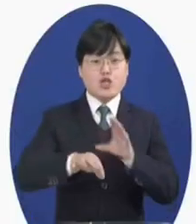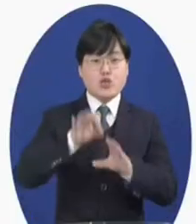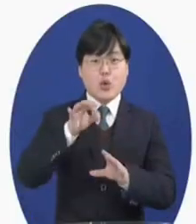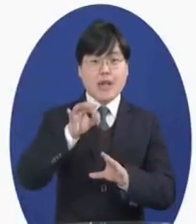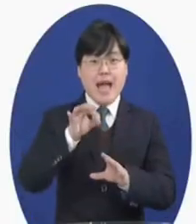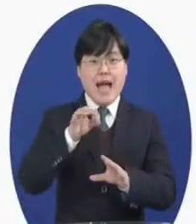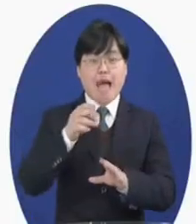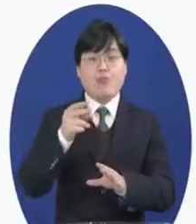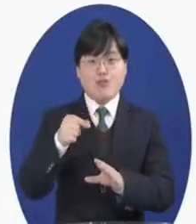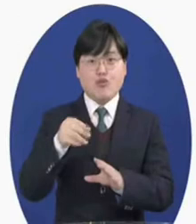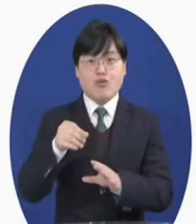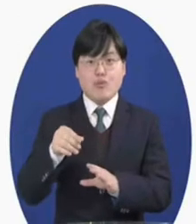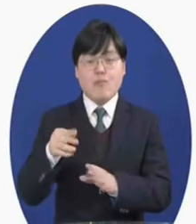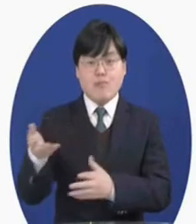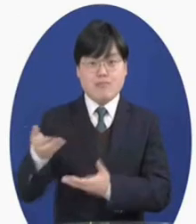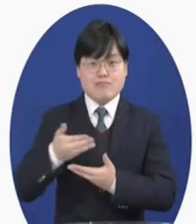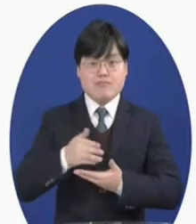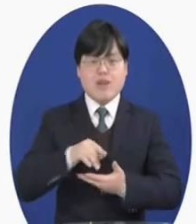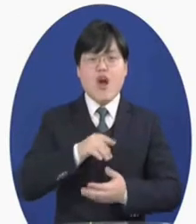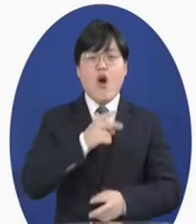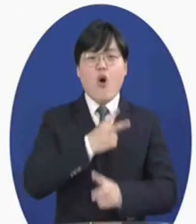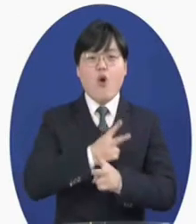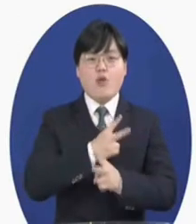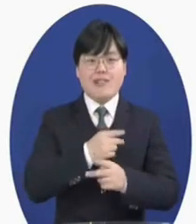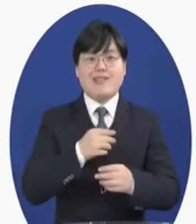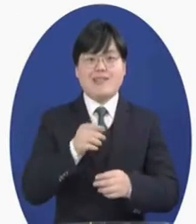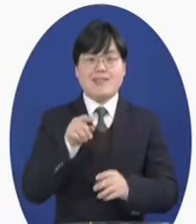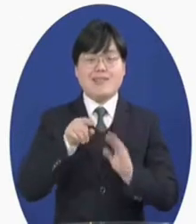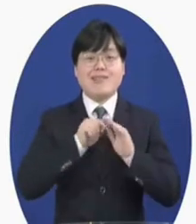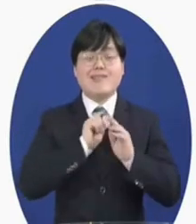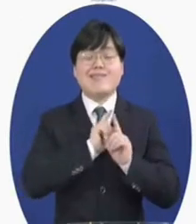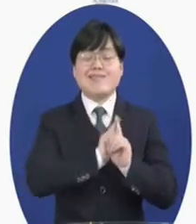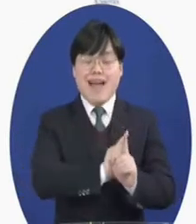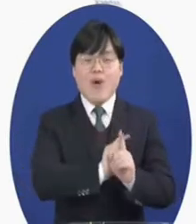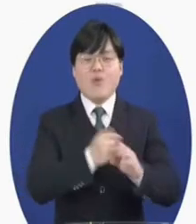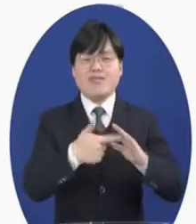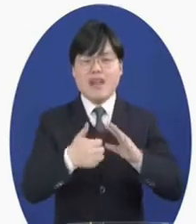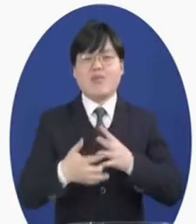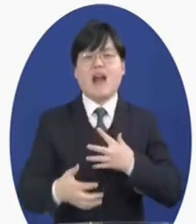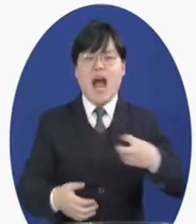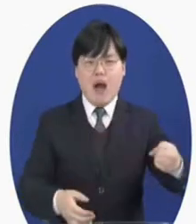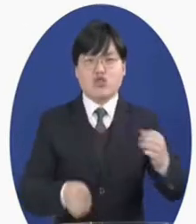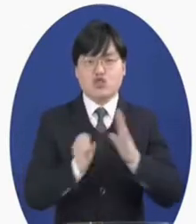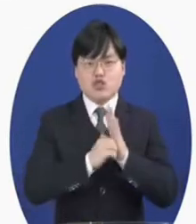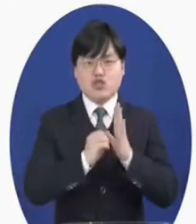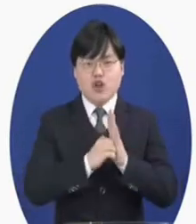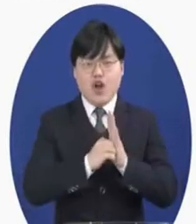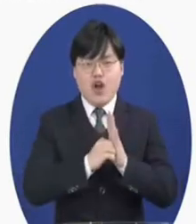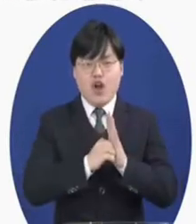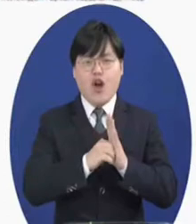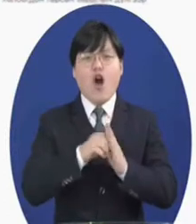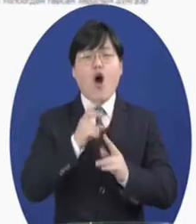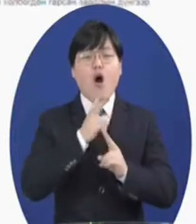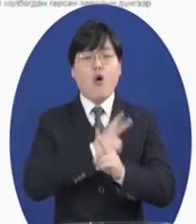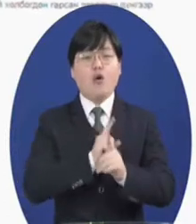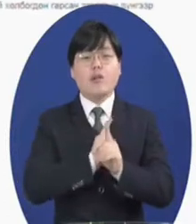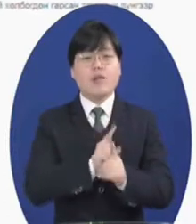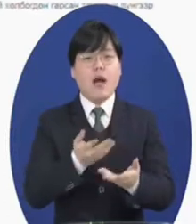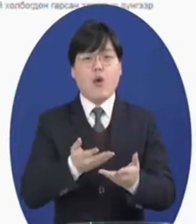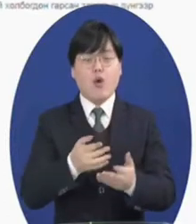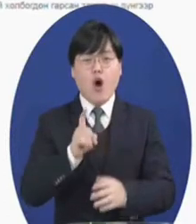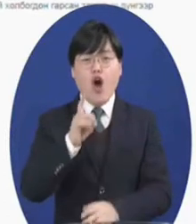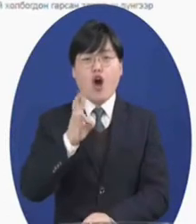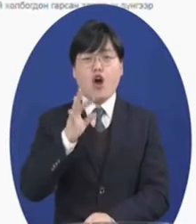Суглааны урамшуулаас татвар авах хуулийн зохицуулалт байдаг. Тухайлбал аж ахуй нэгжийн орлогын албан татврын хууль мөн хувь хүний орлогын татврын хууль заасны